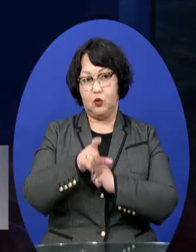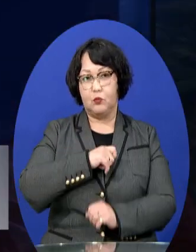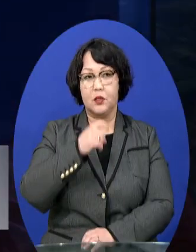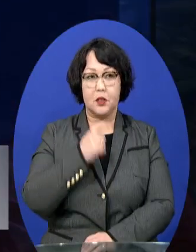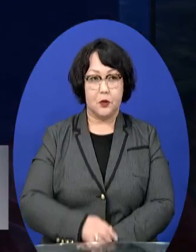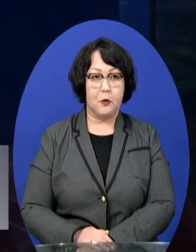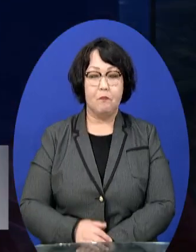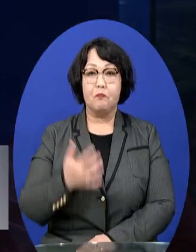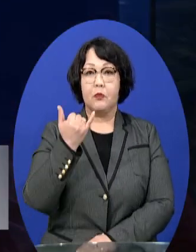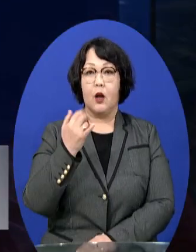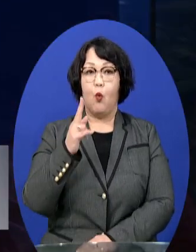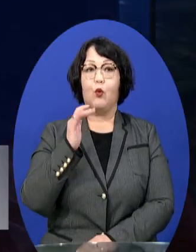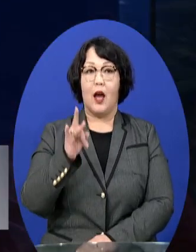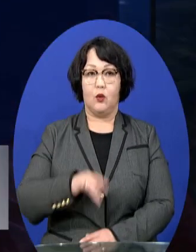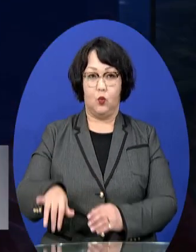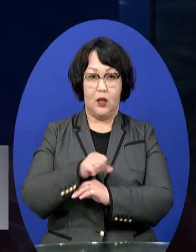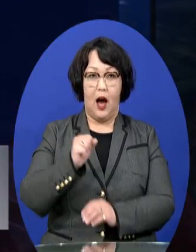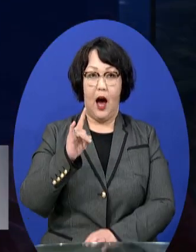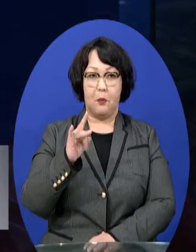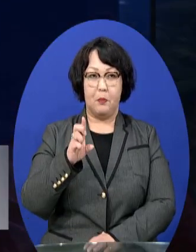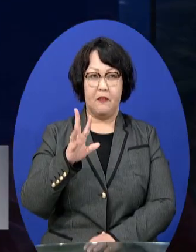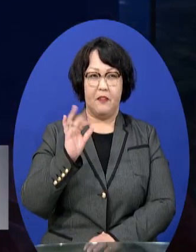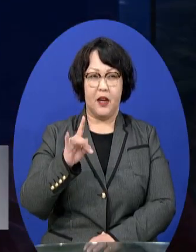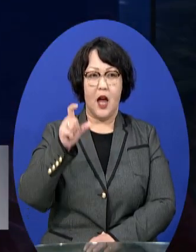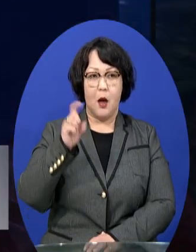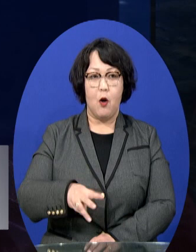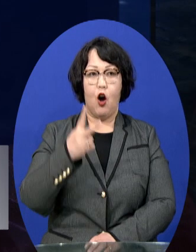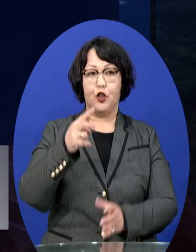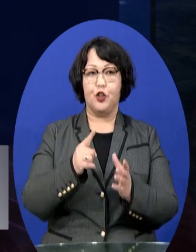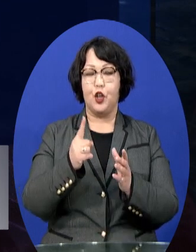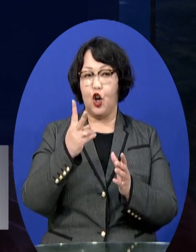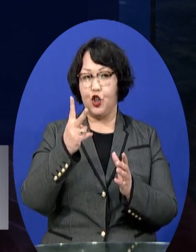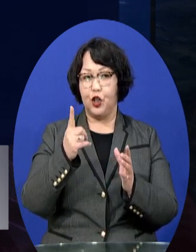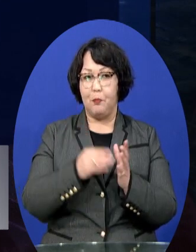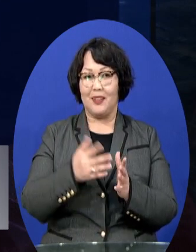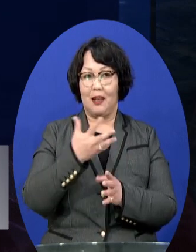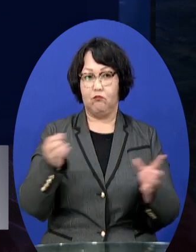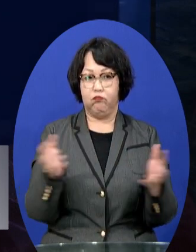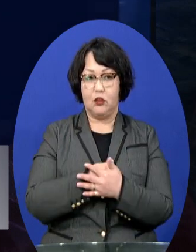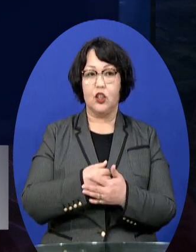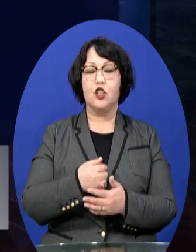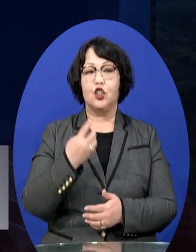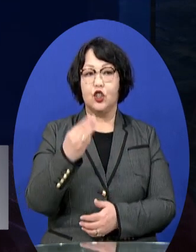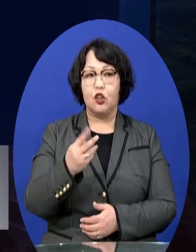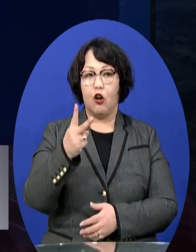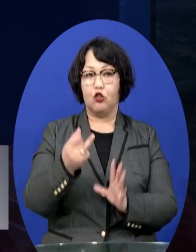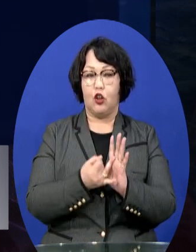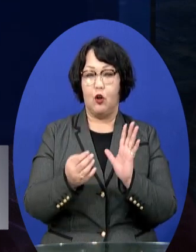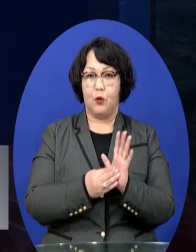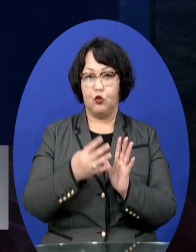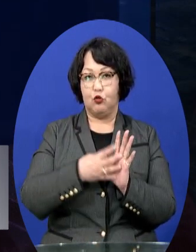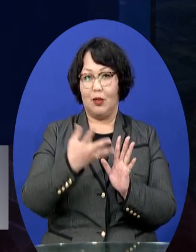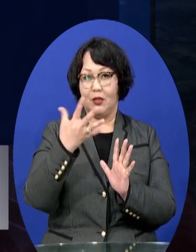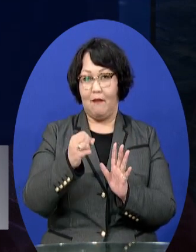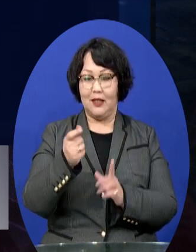Украин улсад үйлдвэрлэсэн арбивер имийг бөөний үнэн 21,500, жижиглэнгийн үнэн 27,950 төгрөгөөр худалдаалахар